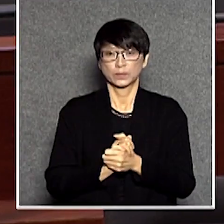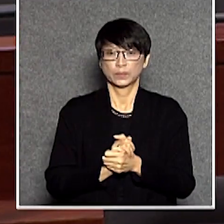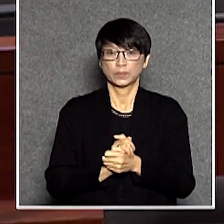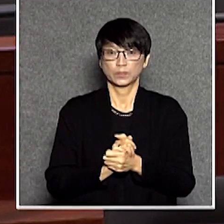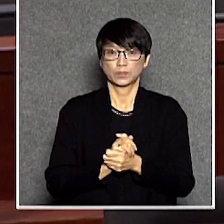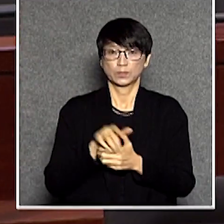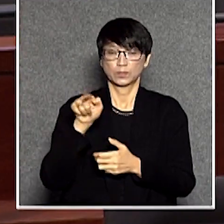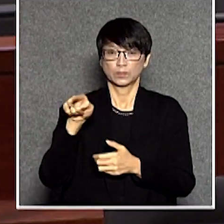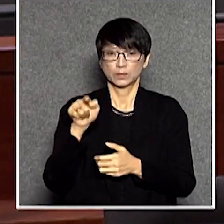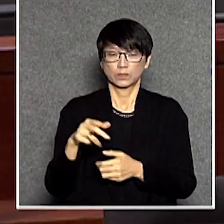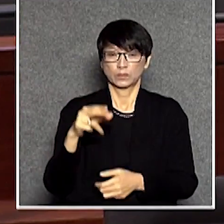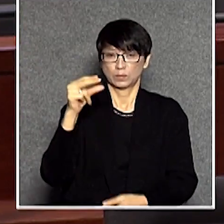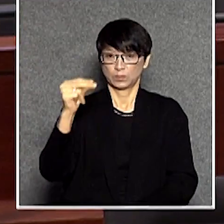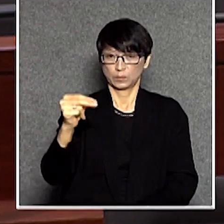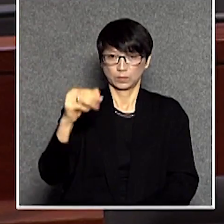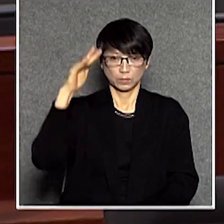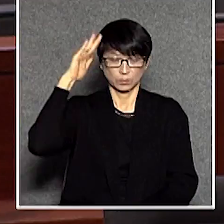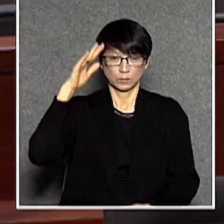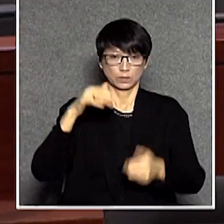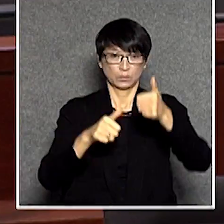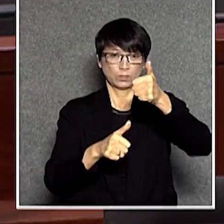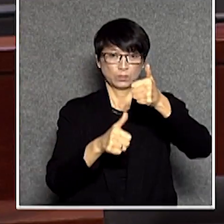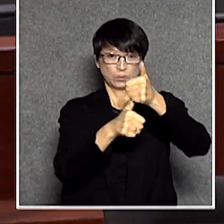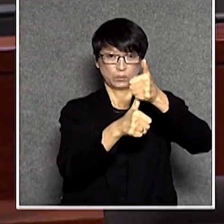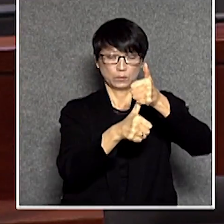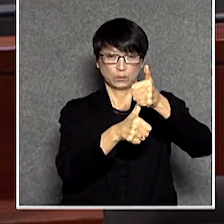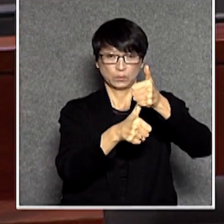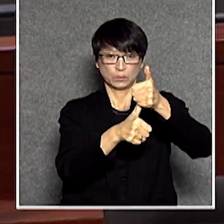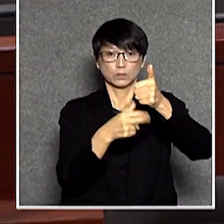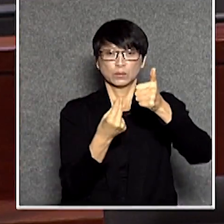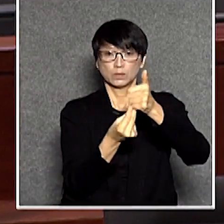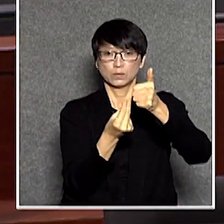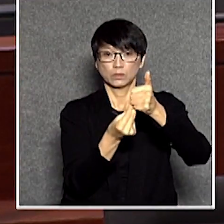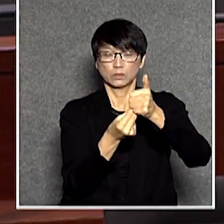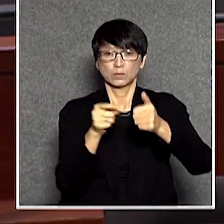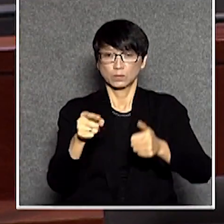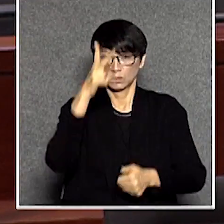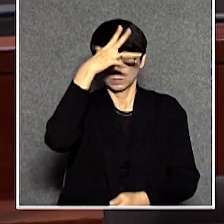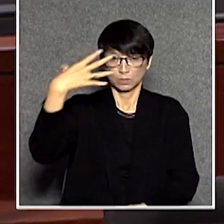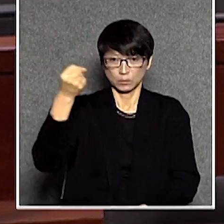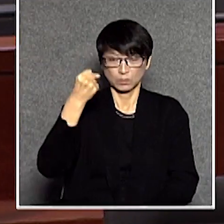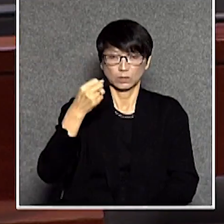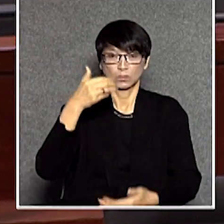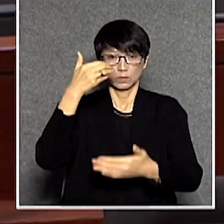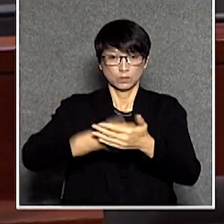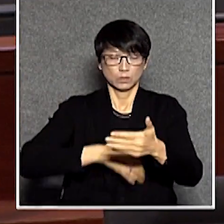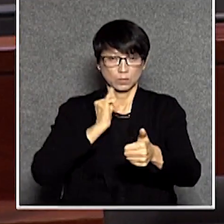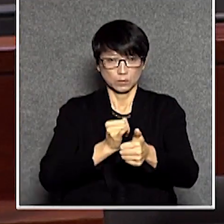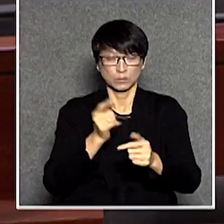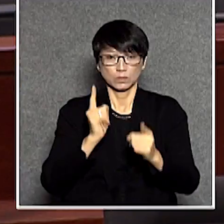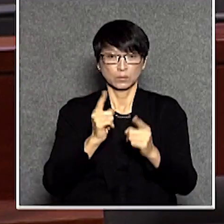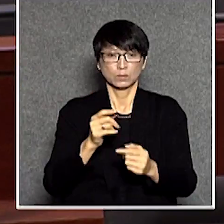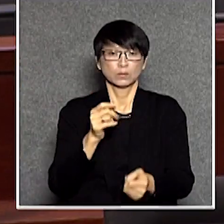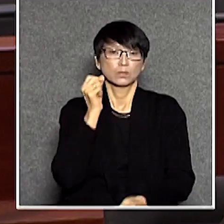七位警務人員嘅長官，你會否促請特首特赦或減輕他們的刑